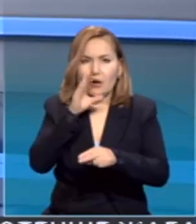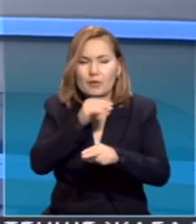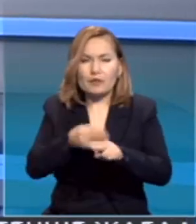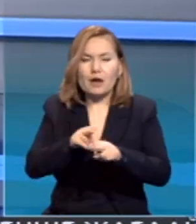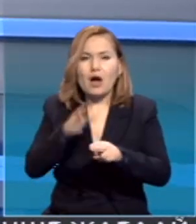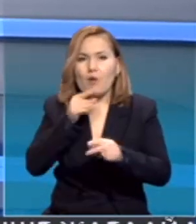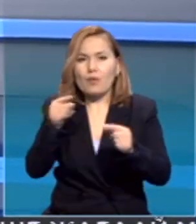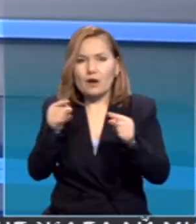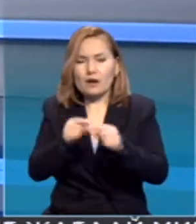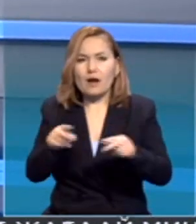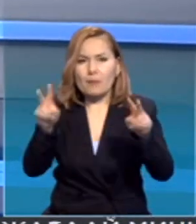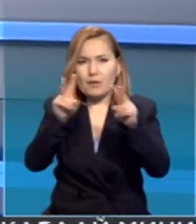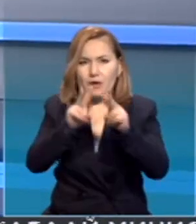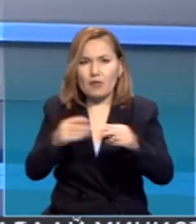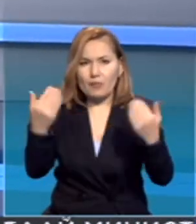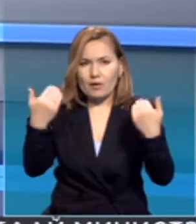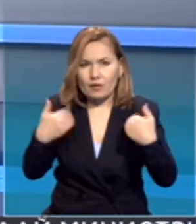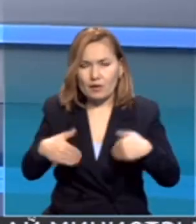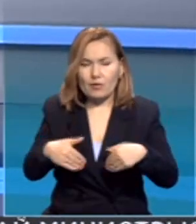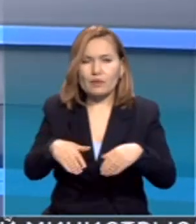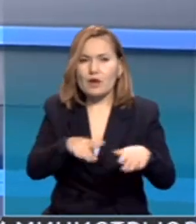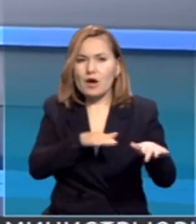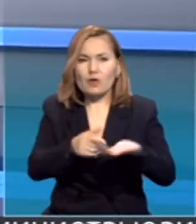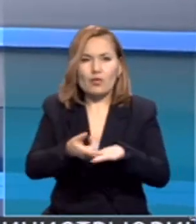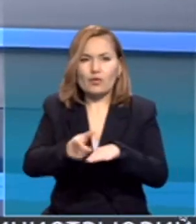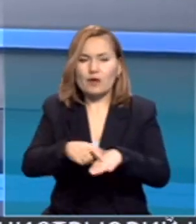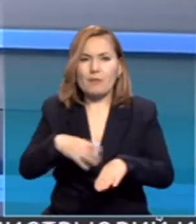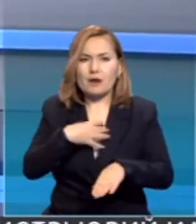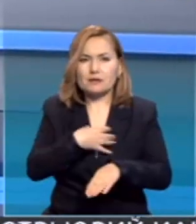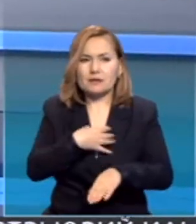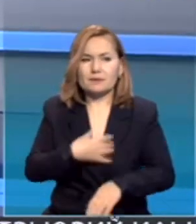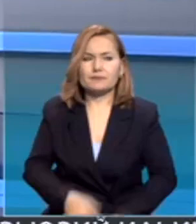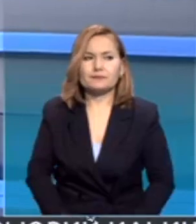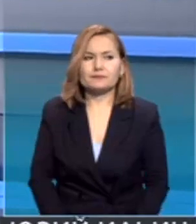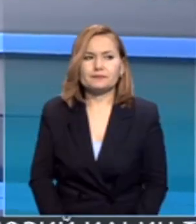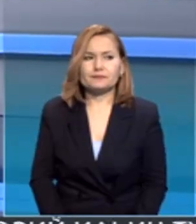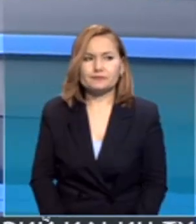уақытылы скринингтік зерттеулер жүргізу аса маңызды.